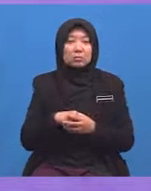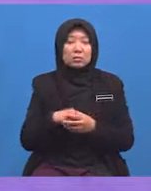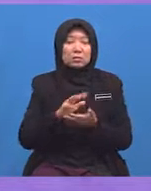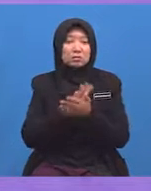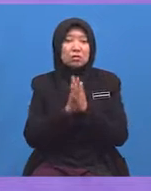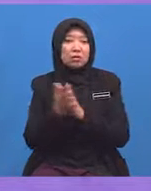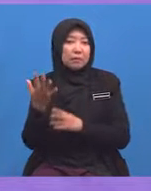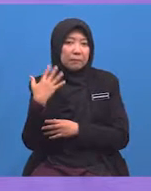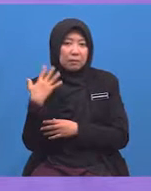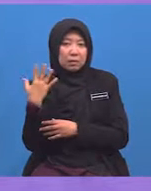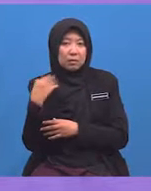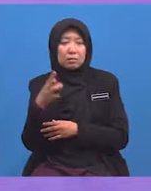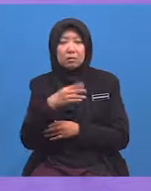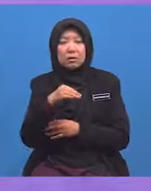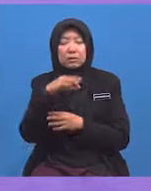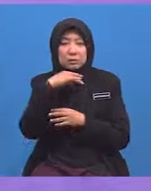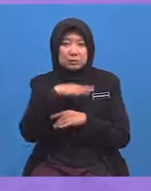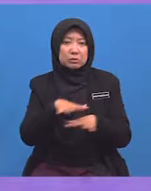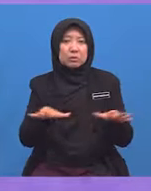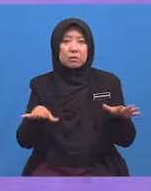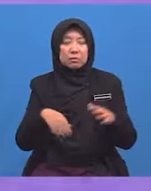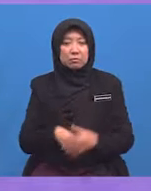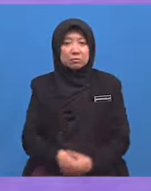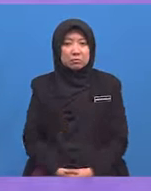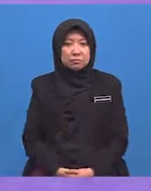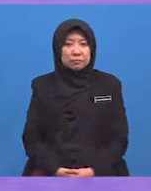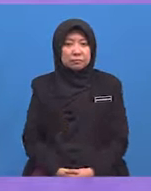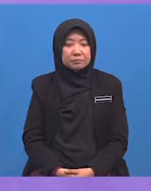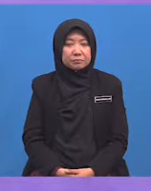menjadi panas dan tercemar.